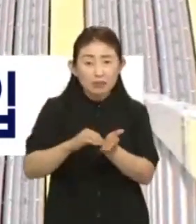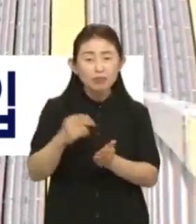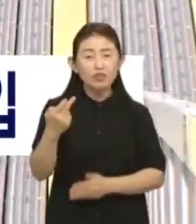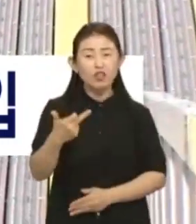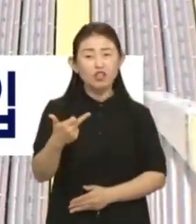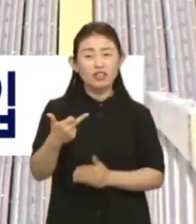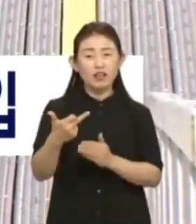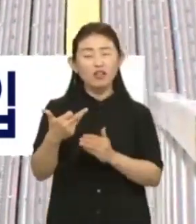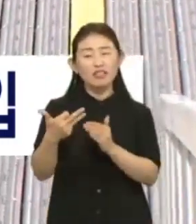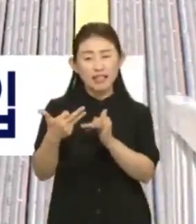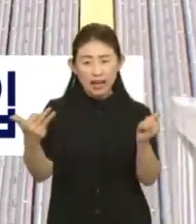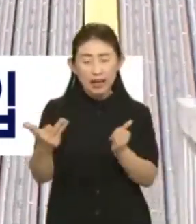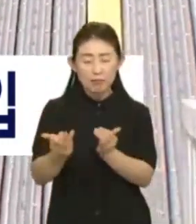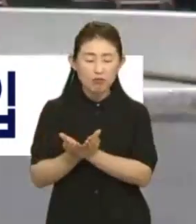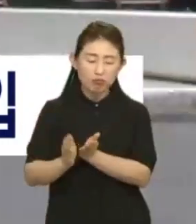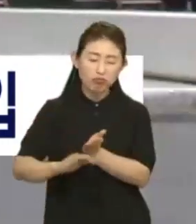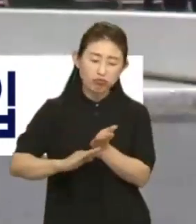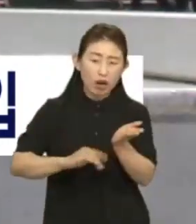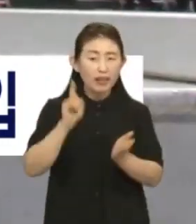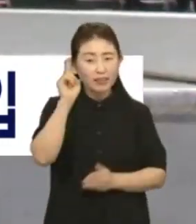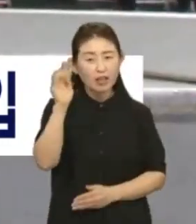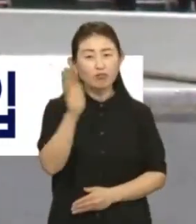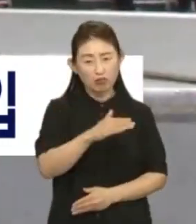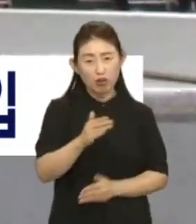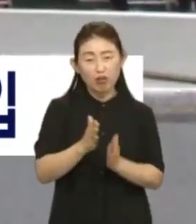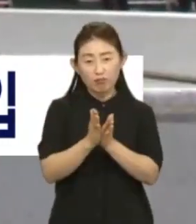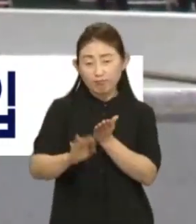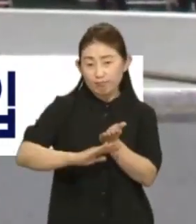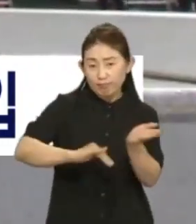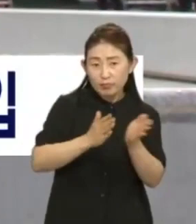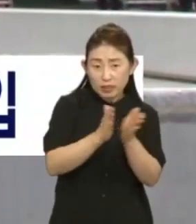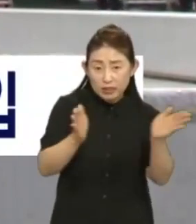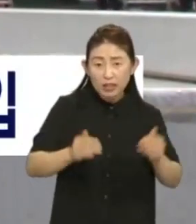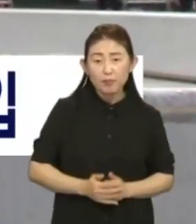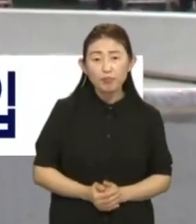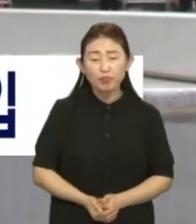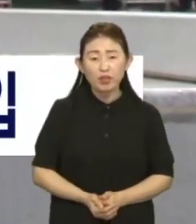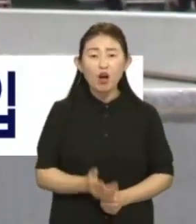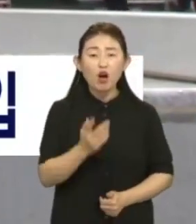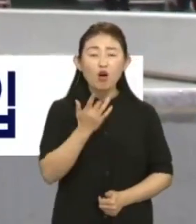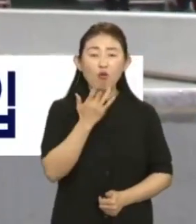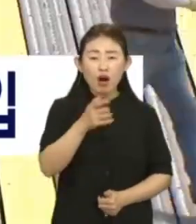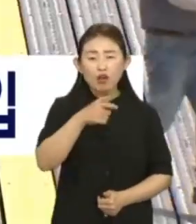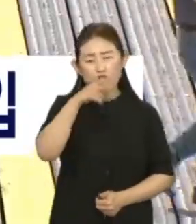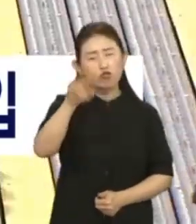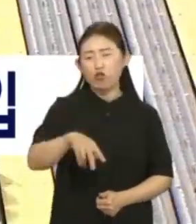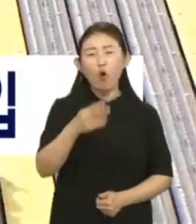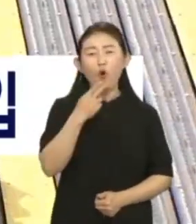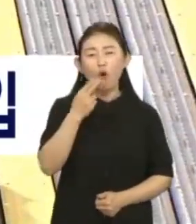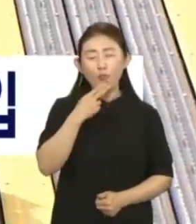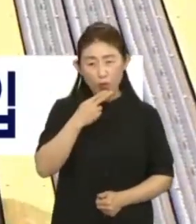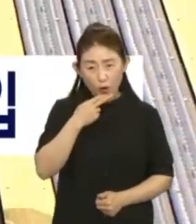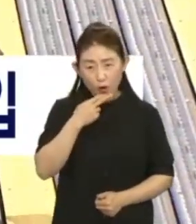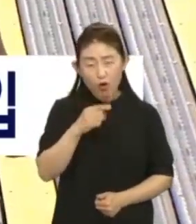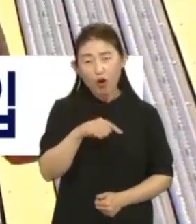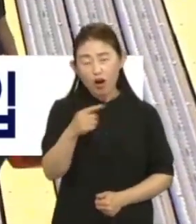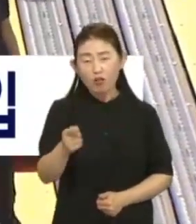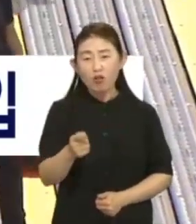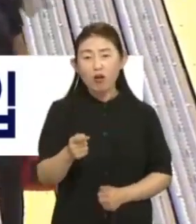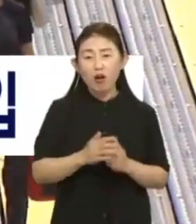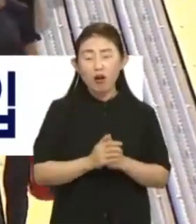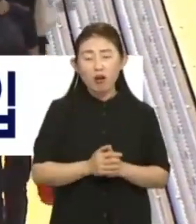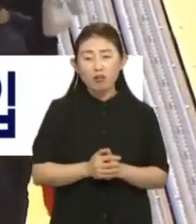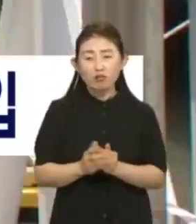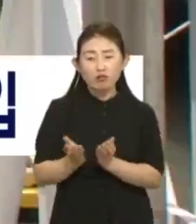18명 규모의 대체 선박을 내일부터 운영합니다이 선박은 화요일 수요일을 제외한 목요일부터 월요일까지